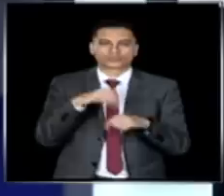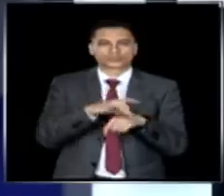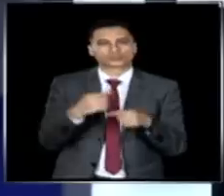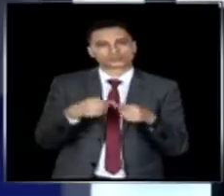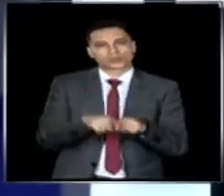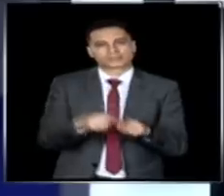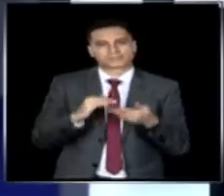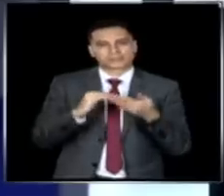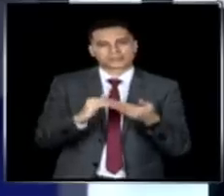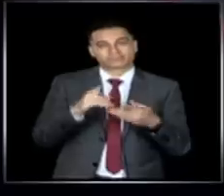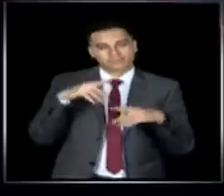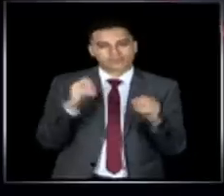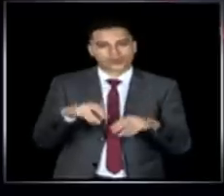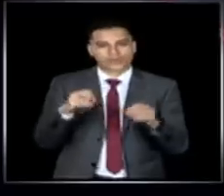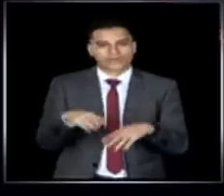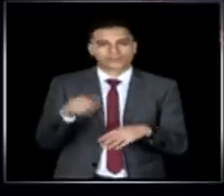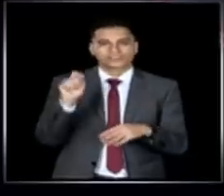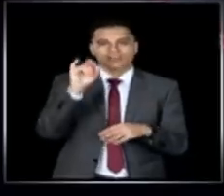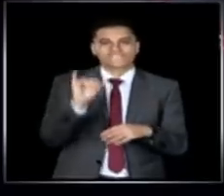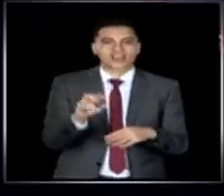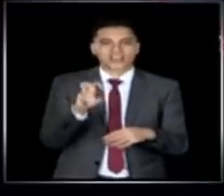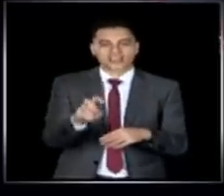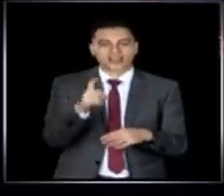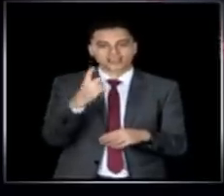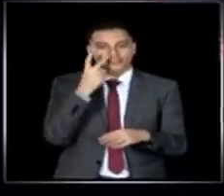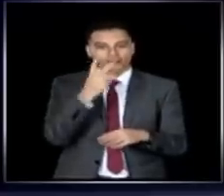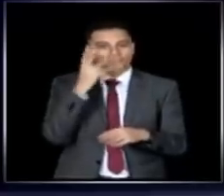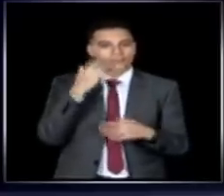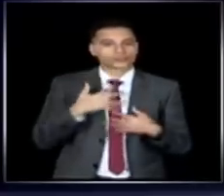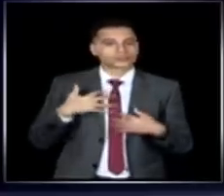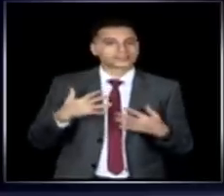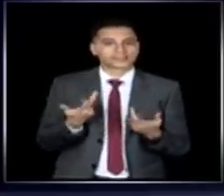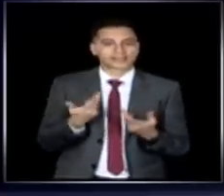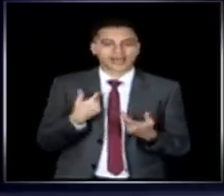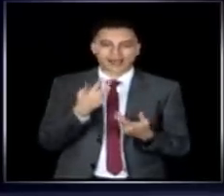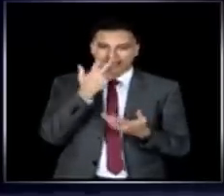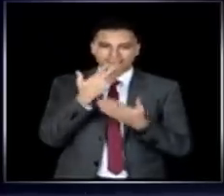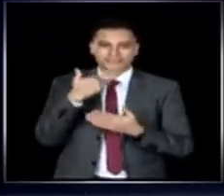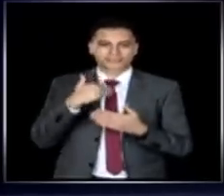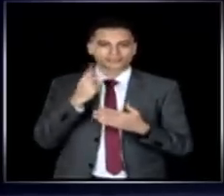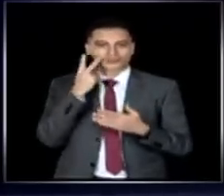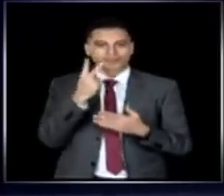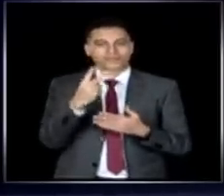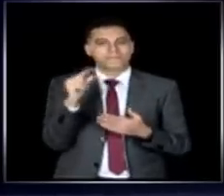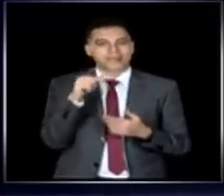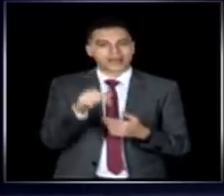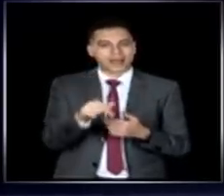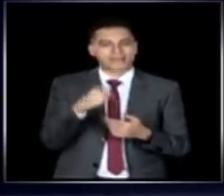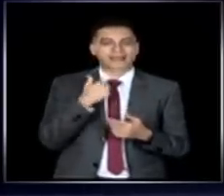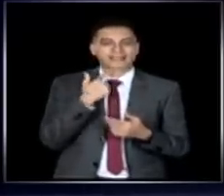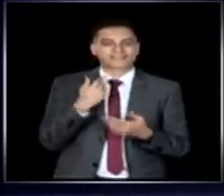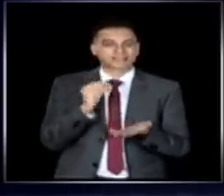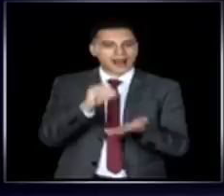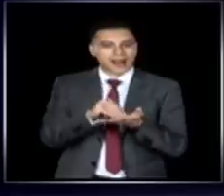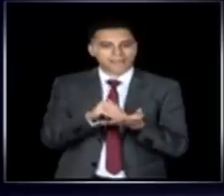يوفقك. صفية شعورك إيه؟ مبسوطة طبعا، كان من زمان بتفرج على البرنامج ونفسي شارك، وان